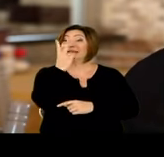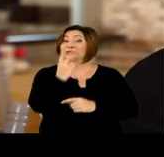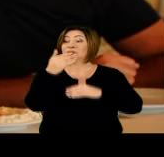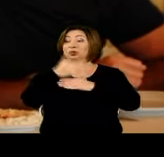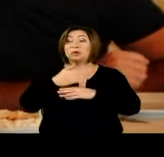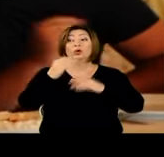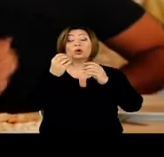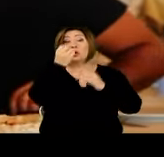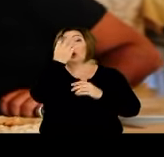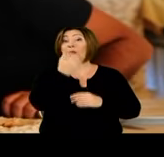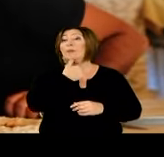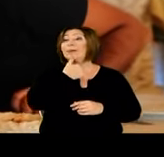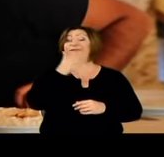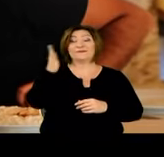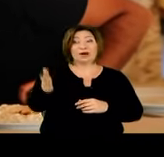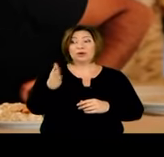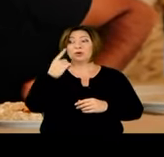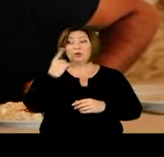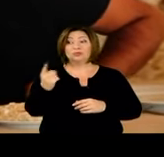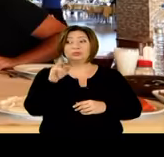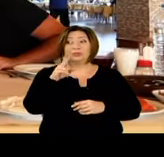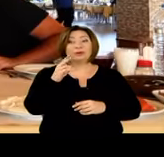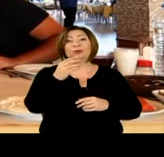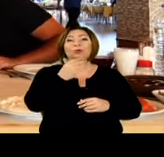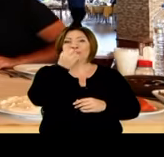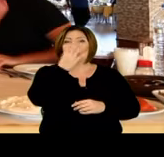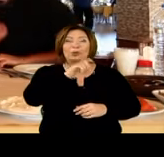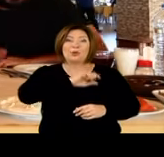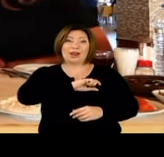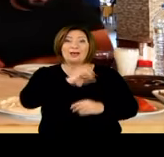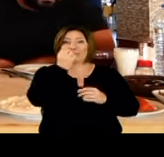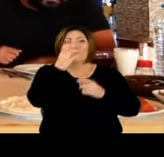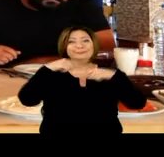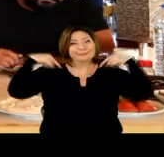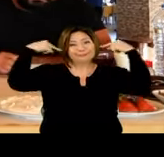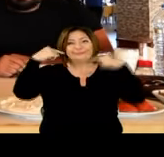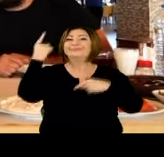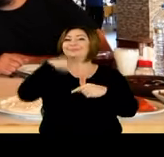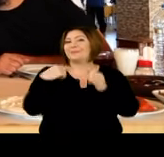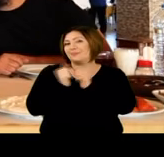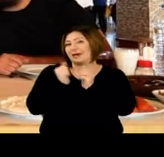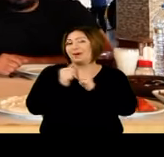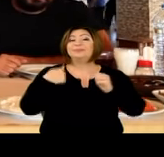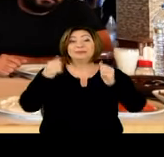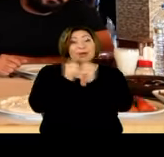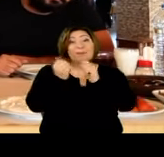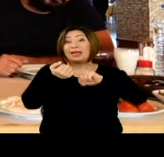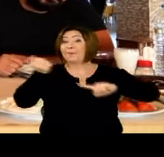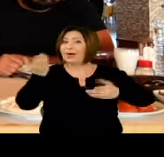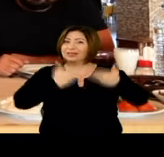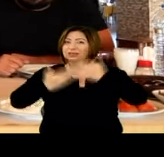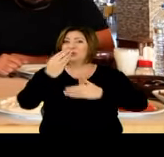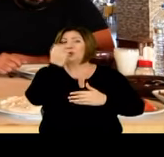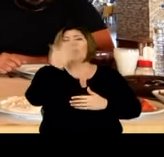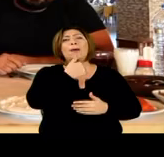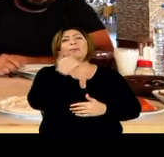yanımızda Güllü Baba var. Güllü Baba gördüğünüz gibi gülüyle ve güller açan yüzüyle yanımızda bize bugün kebaptan bahsedecek. Güllü abi